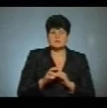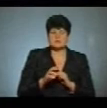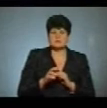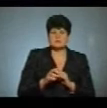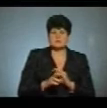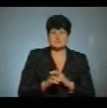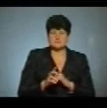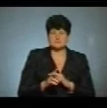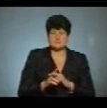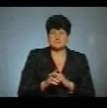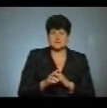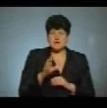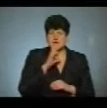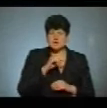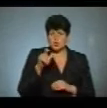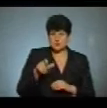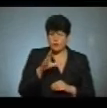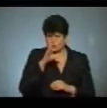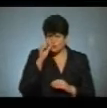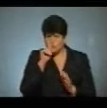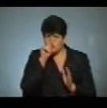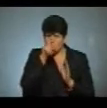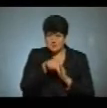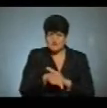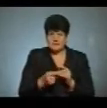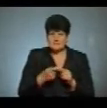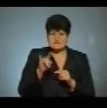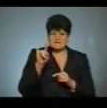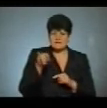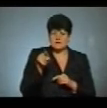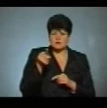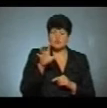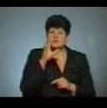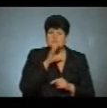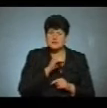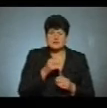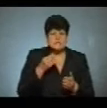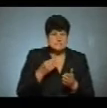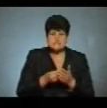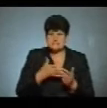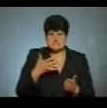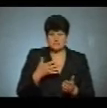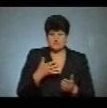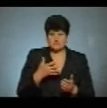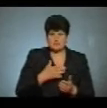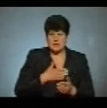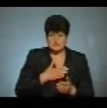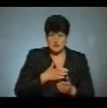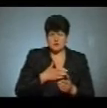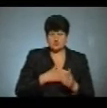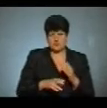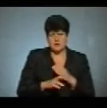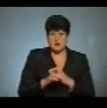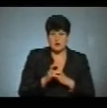Гарасим. Злочинці вночі проникли через це вікно і викрали дуже цінну для нашого